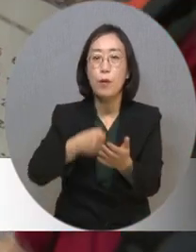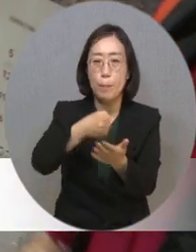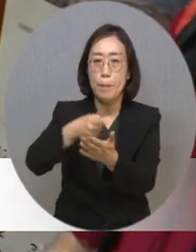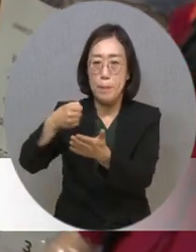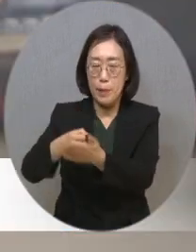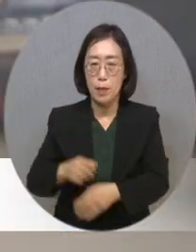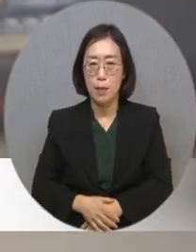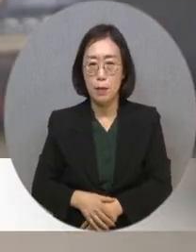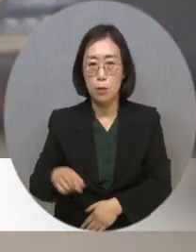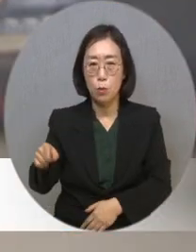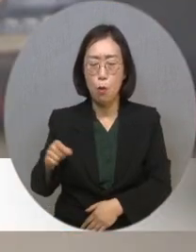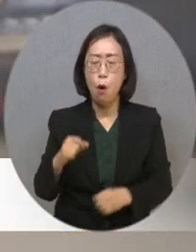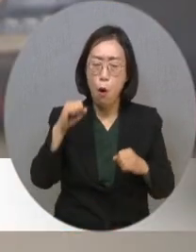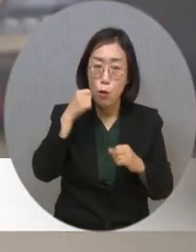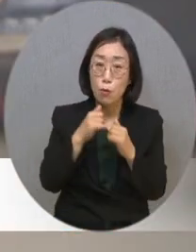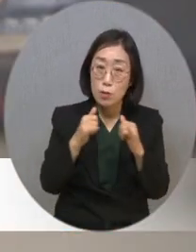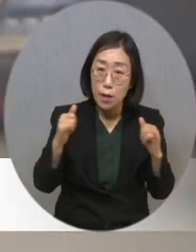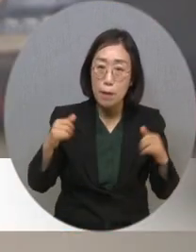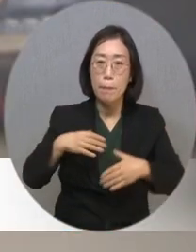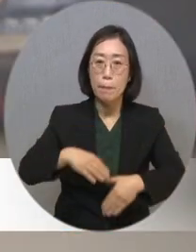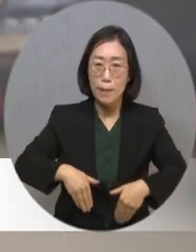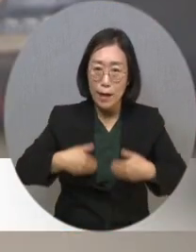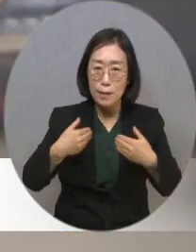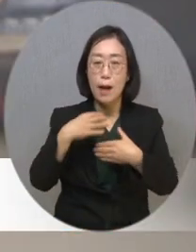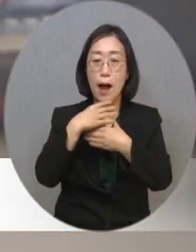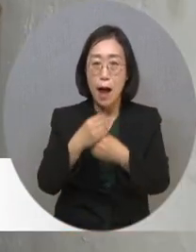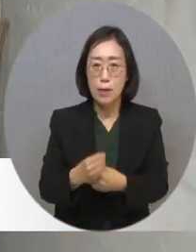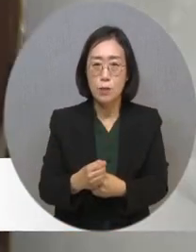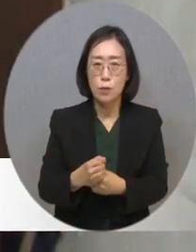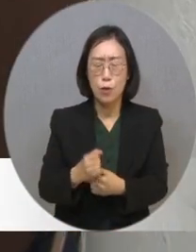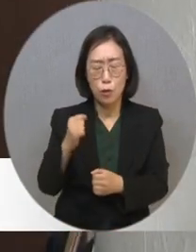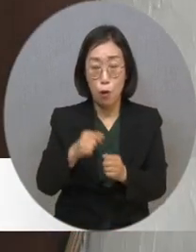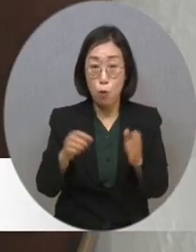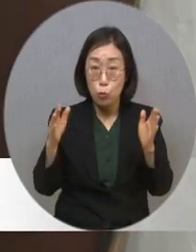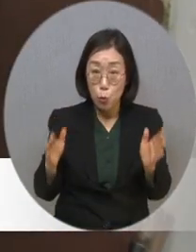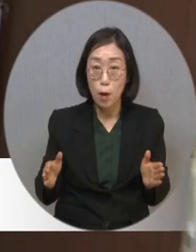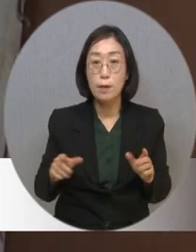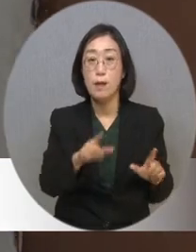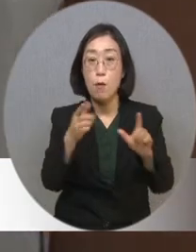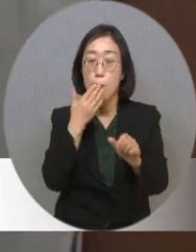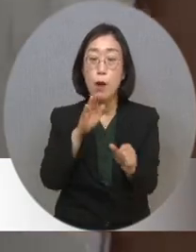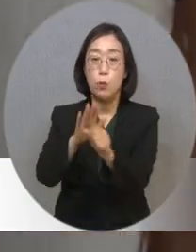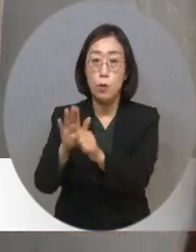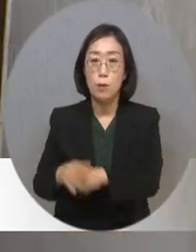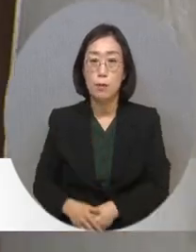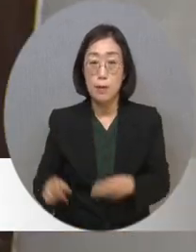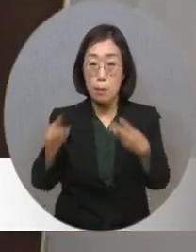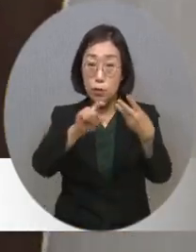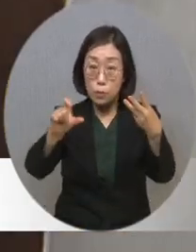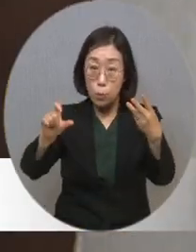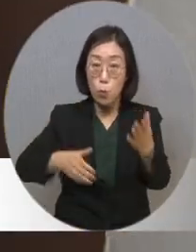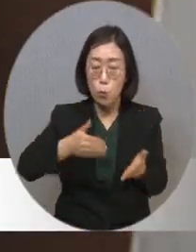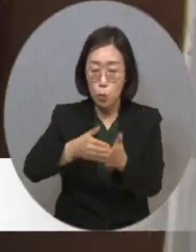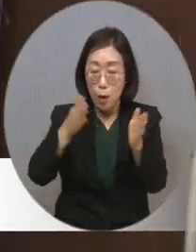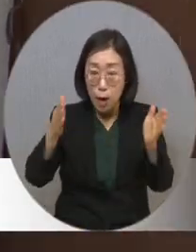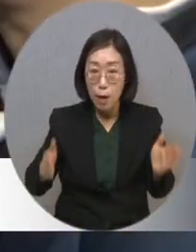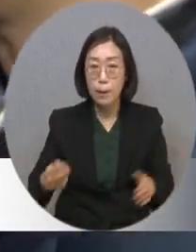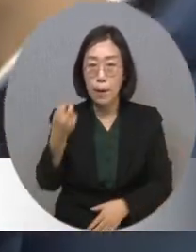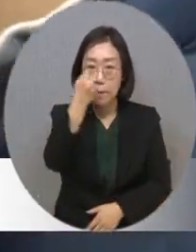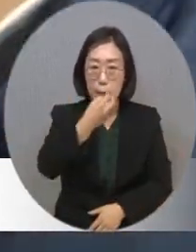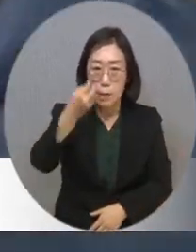시는 취약계층이 따뜻하고 안전한 겨울을 날 수 있게 오는 3월 15일까지 한파 종합대책을